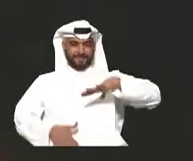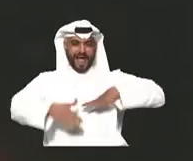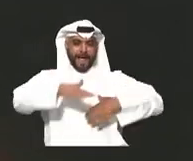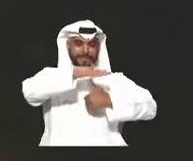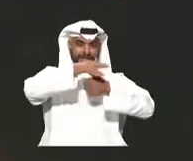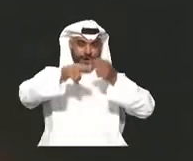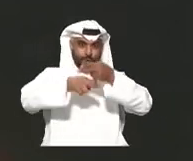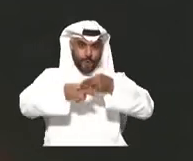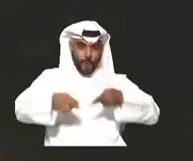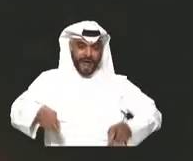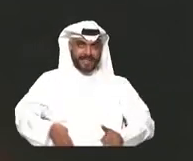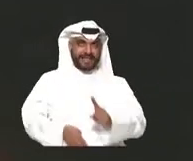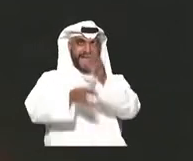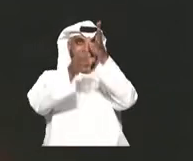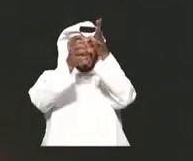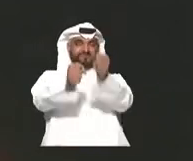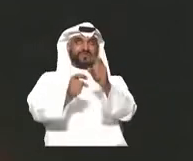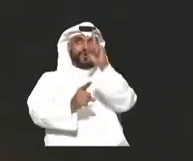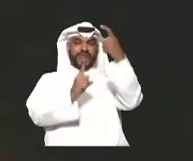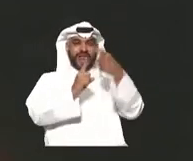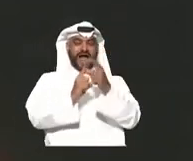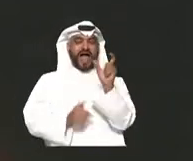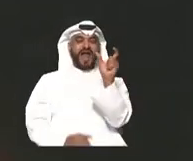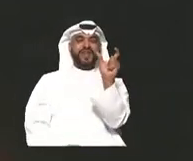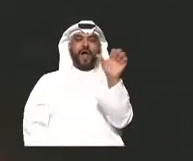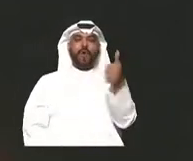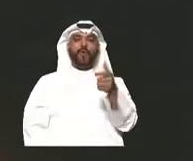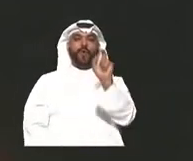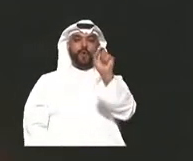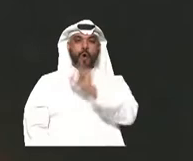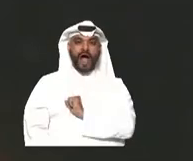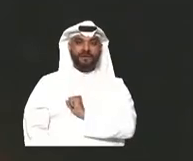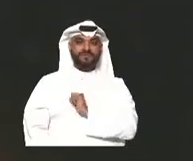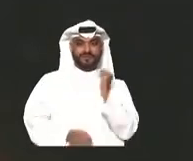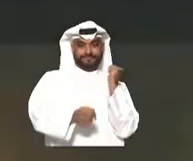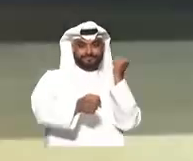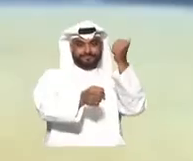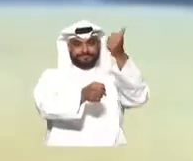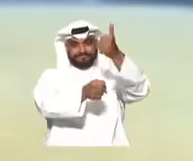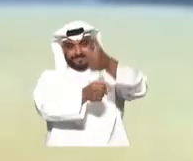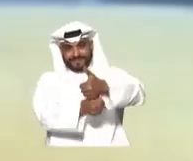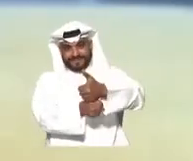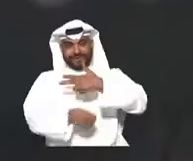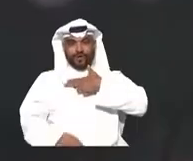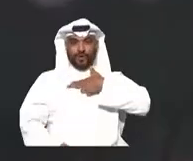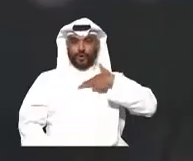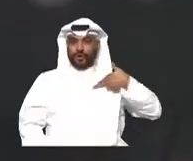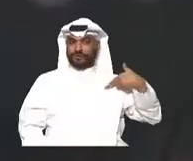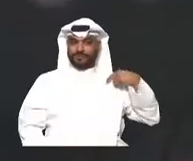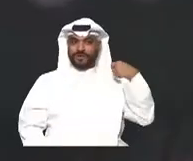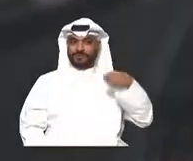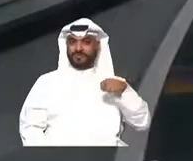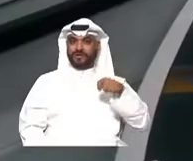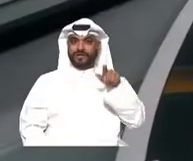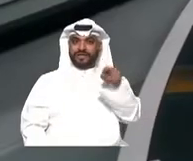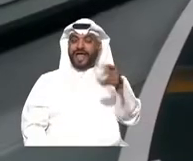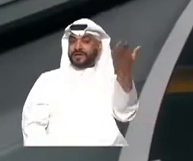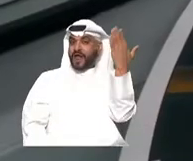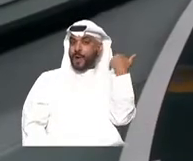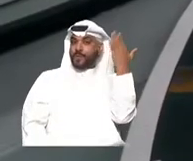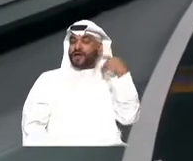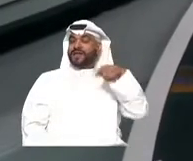نواف الأحمد الجابر الصباح يعني تولى المنصب الرسمي كمحافظ